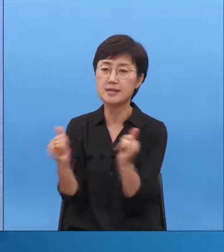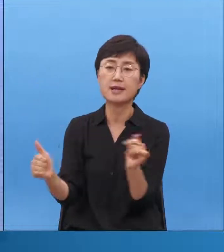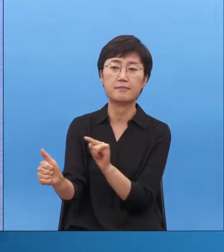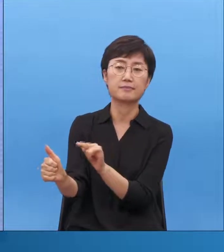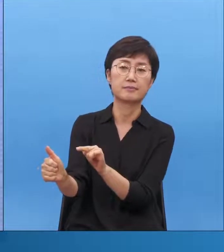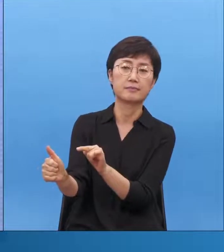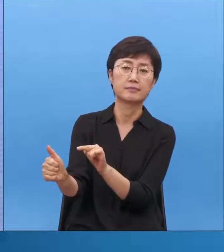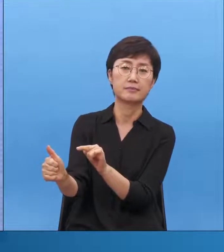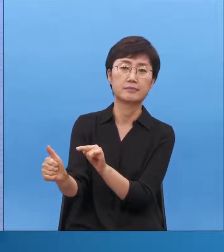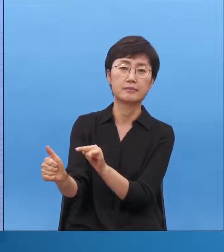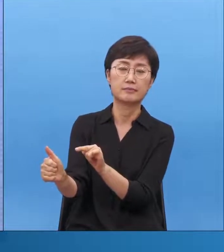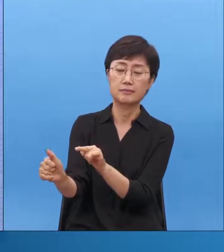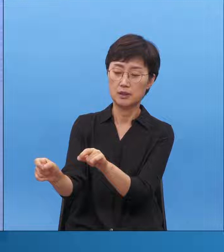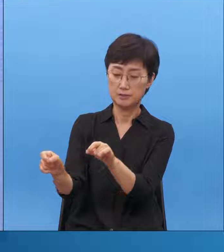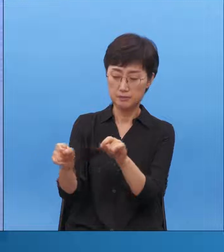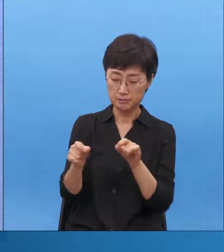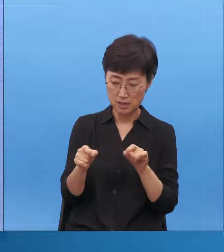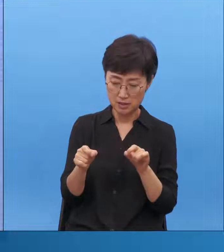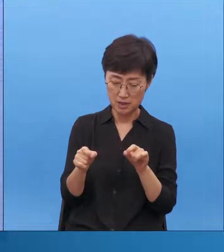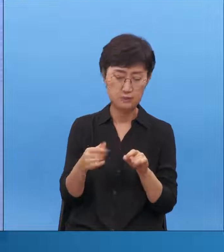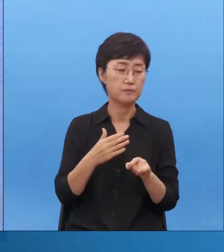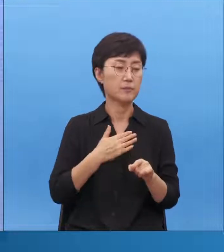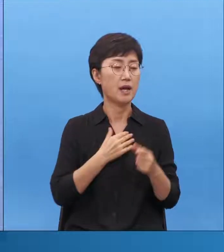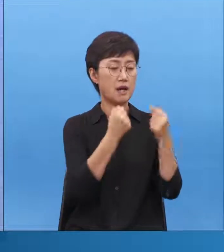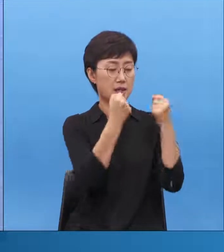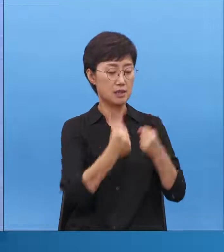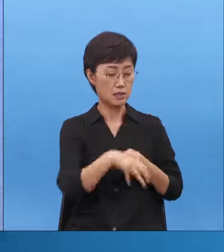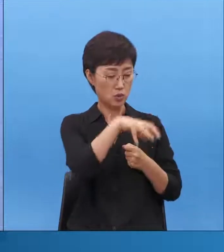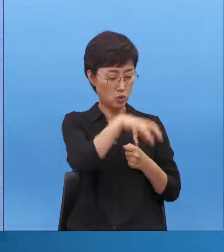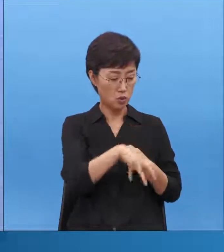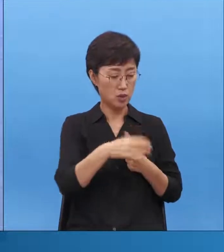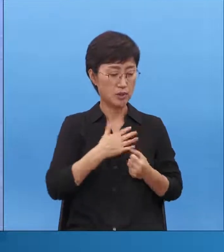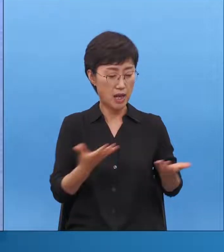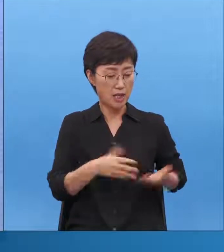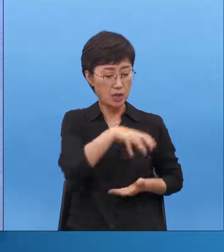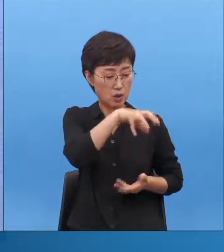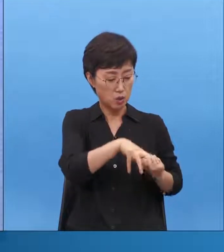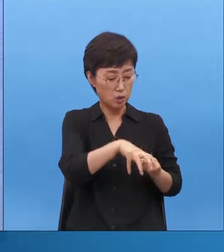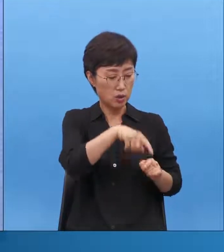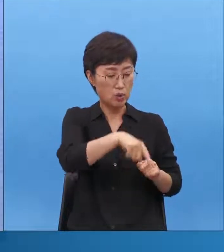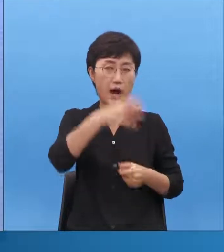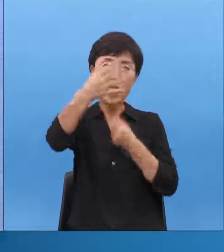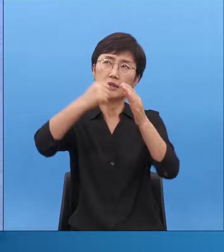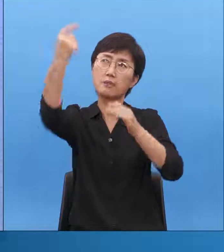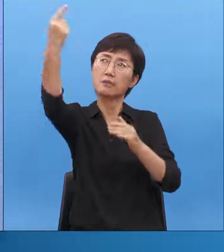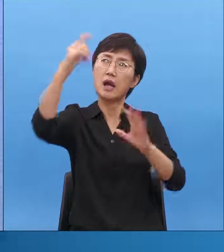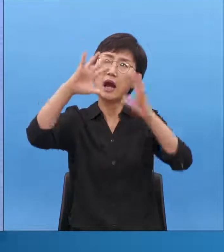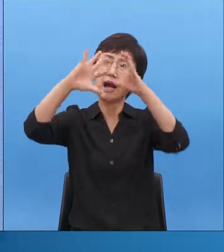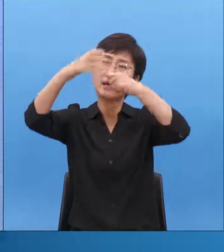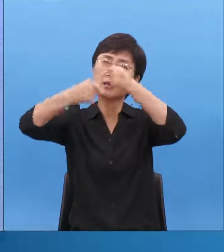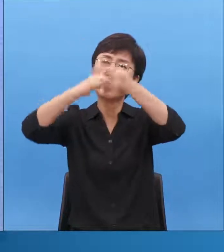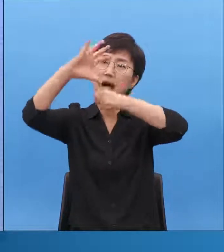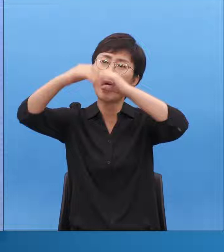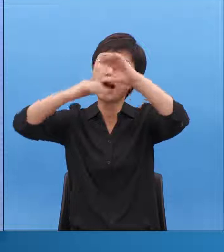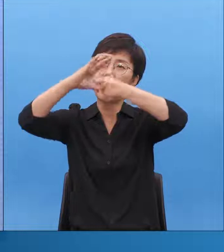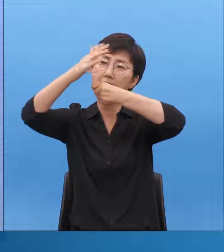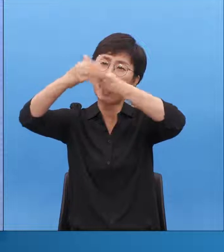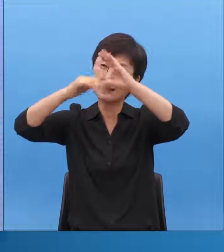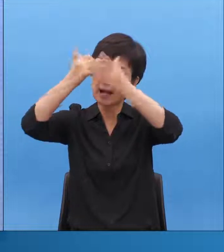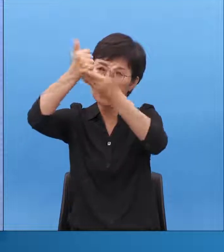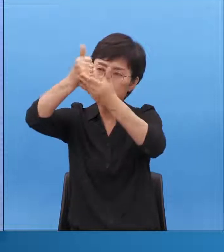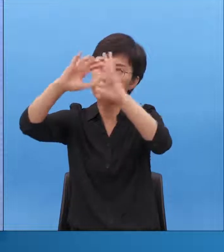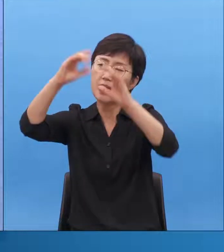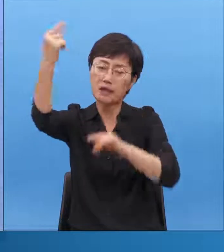kingdom of 이 God. 기도만 하면 여러분 언제든지 응답 달라집니다. And so whenever you pray for this, all your 창세기 answers will 3장 change. 15절을 이루는 걸 안다